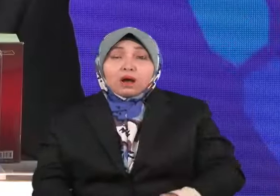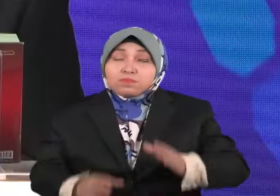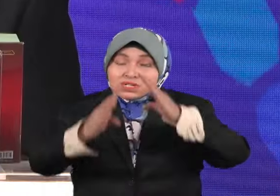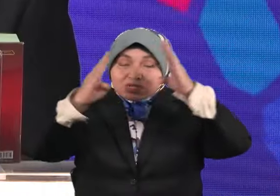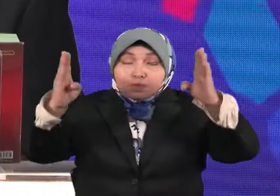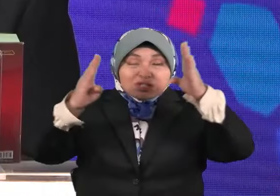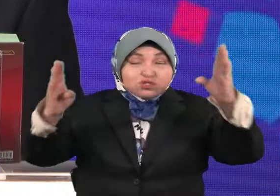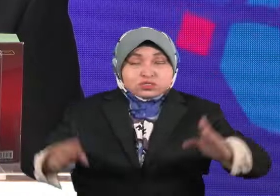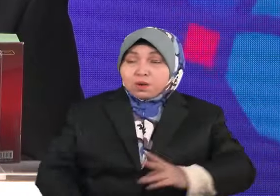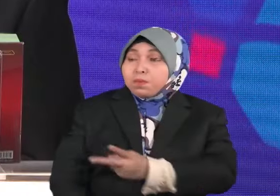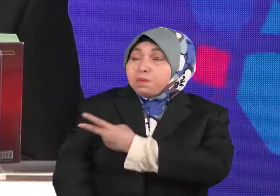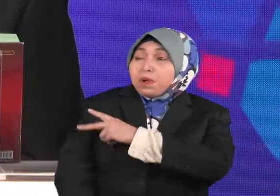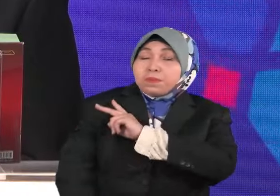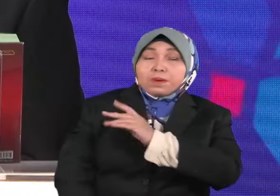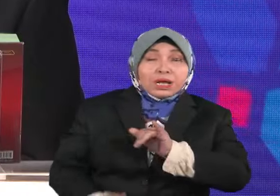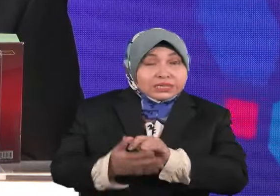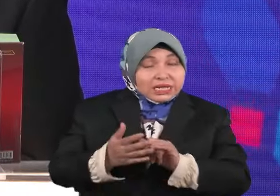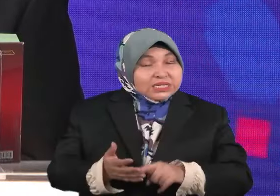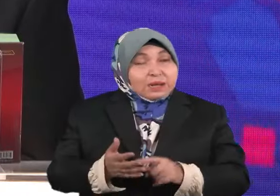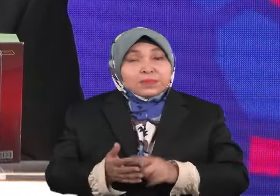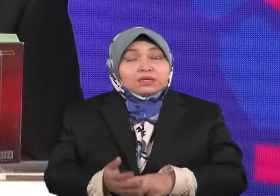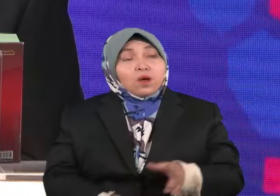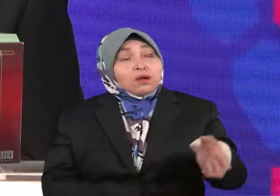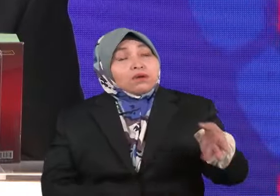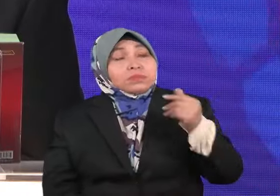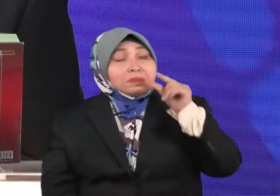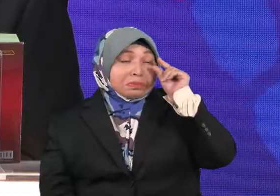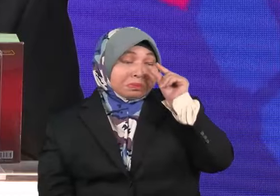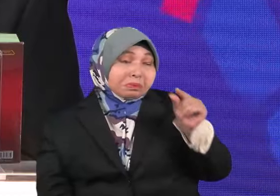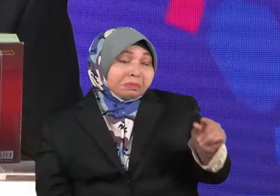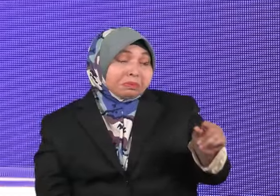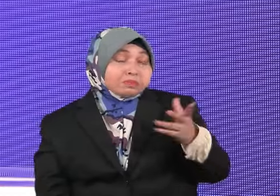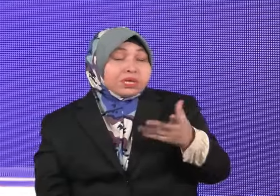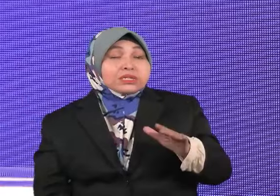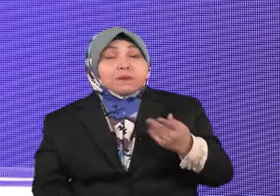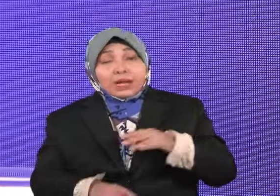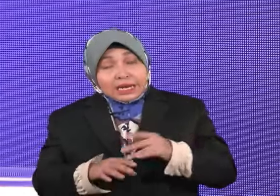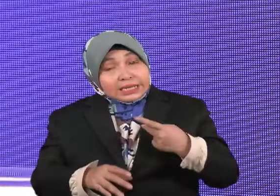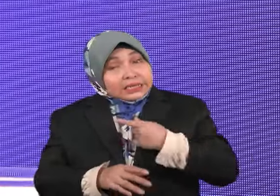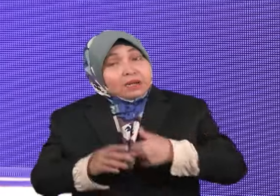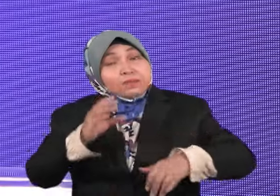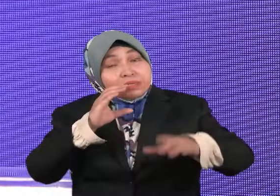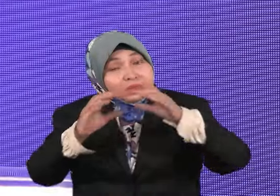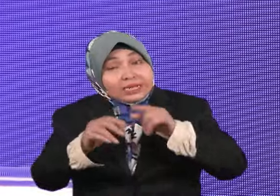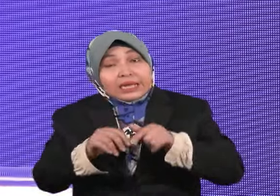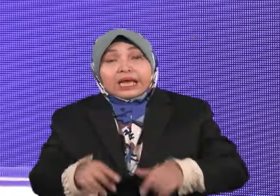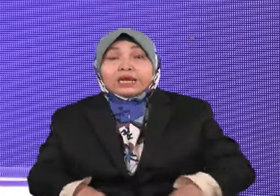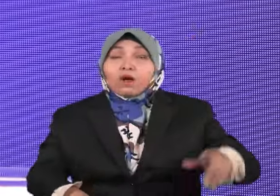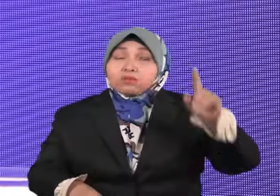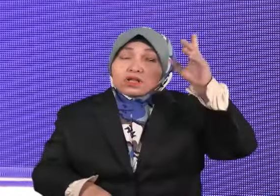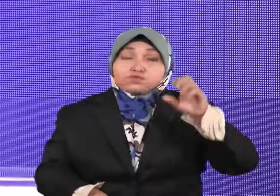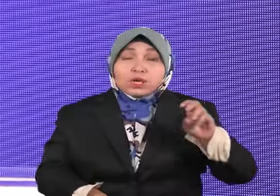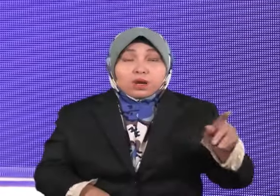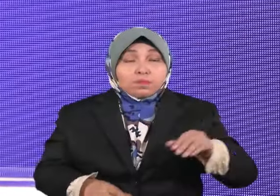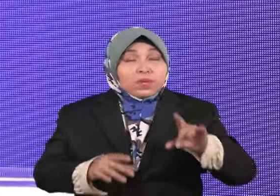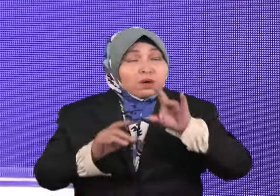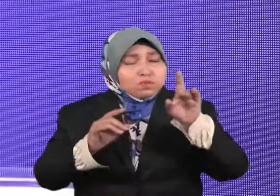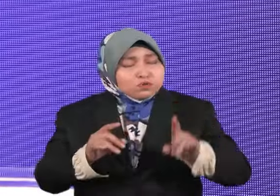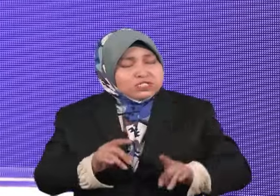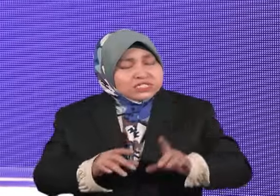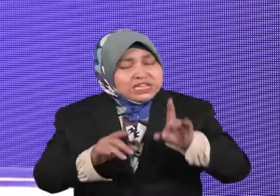besar-besar ni, dia kadang-kadang dia macam itu saja kepada kita. Tetapi bila kita berinteraksi dengan Allah Subhanahu Wa Taala, ujibu